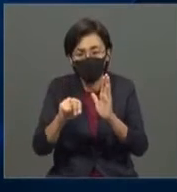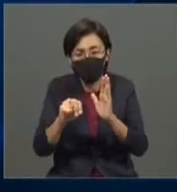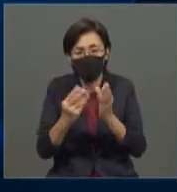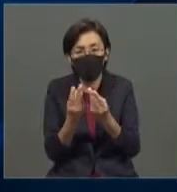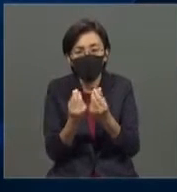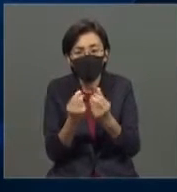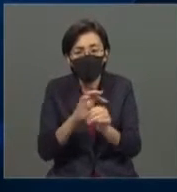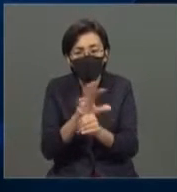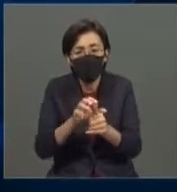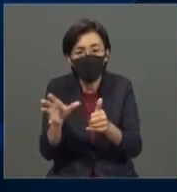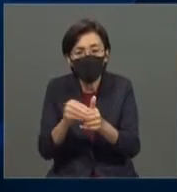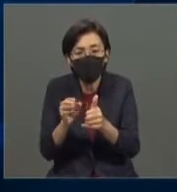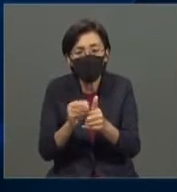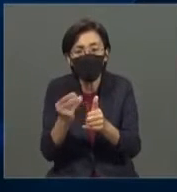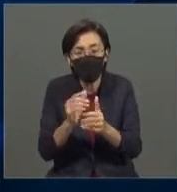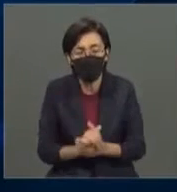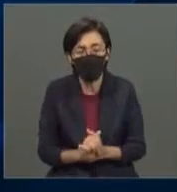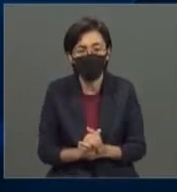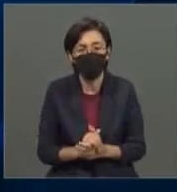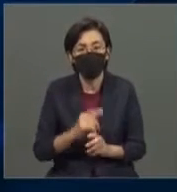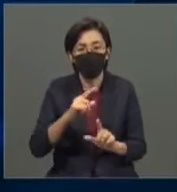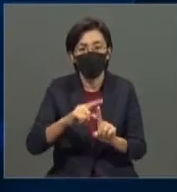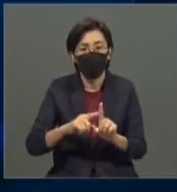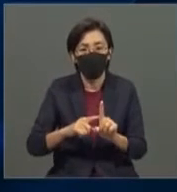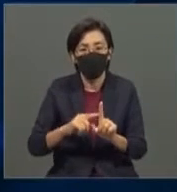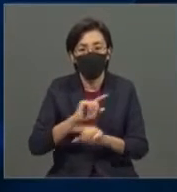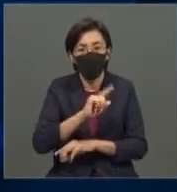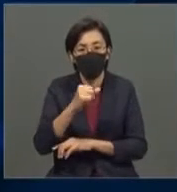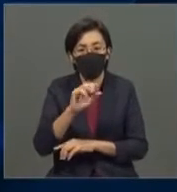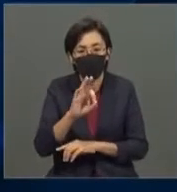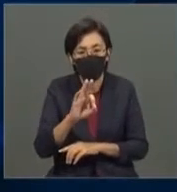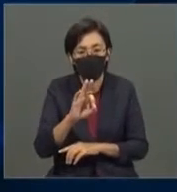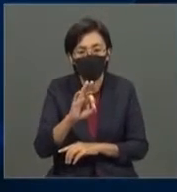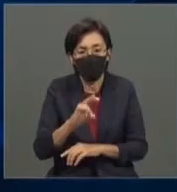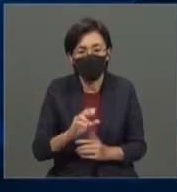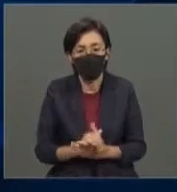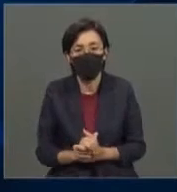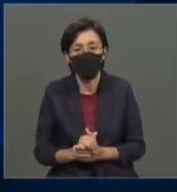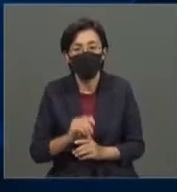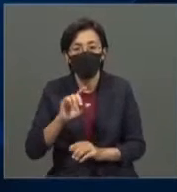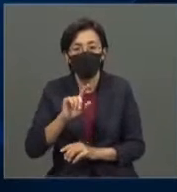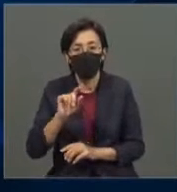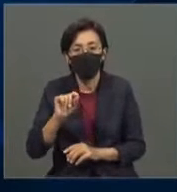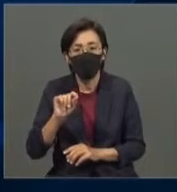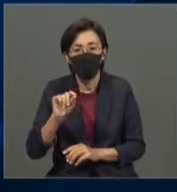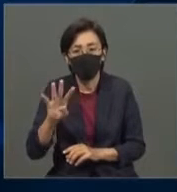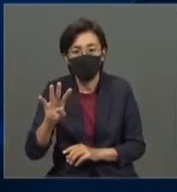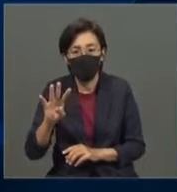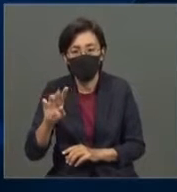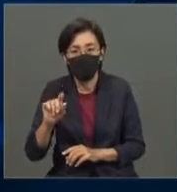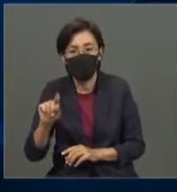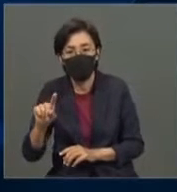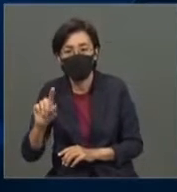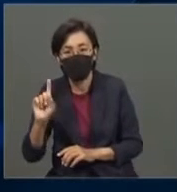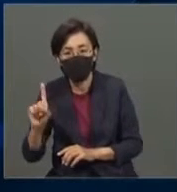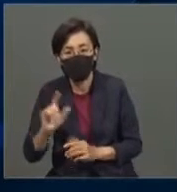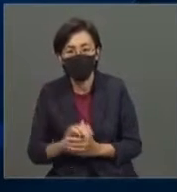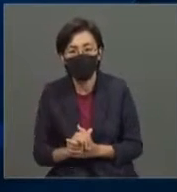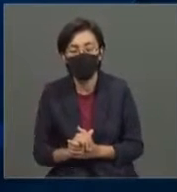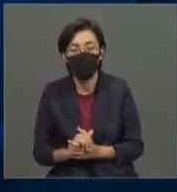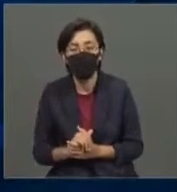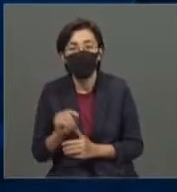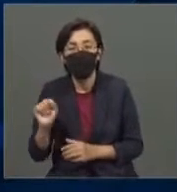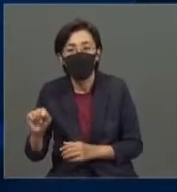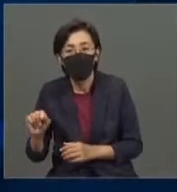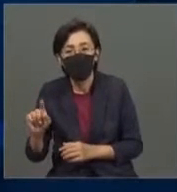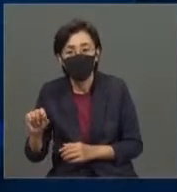เดียวอยู่เลยนะครับวันที่19 7วันที่24วันที่21 1แล้ววันที่